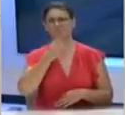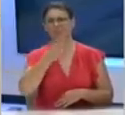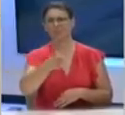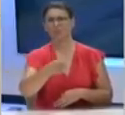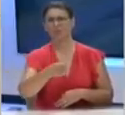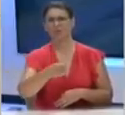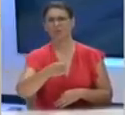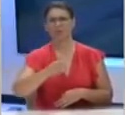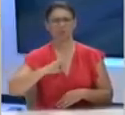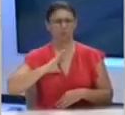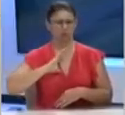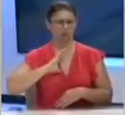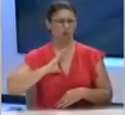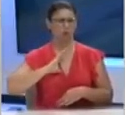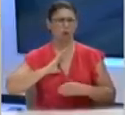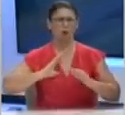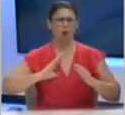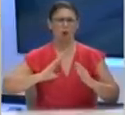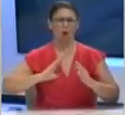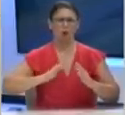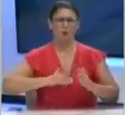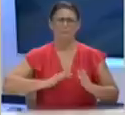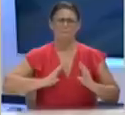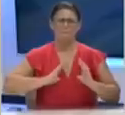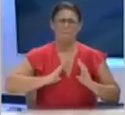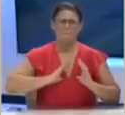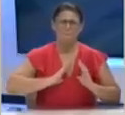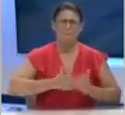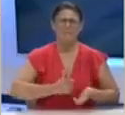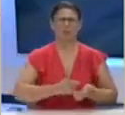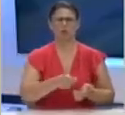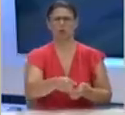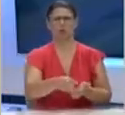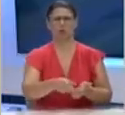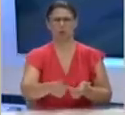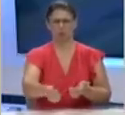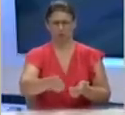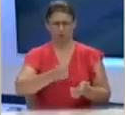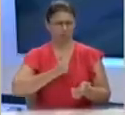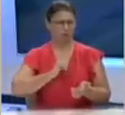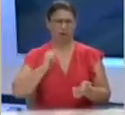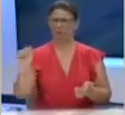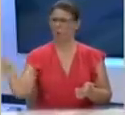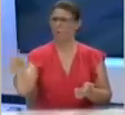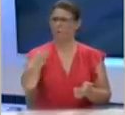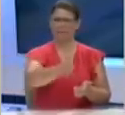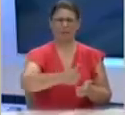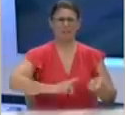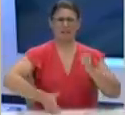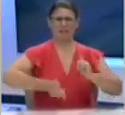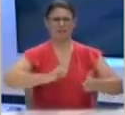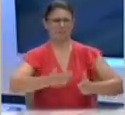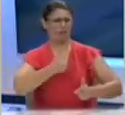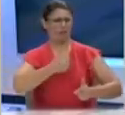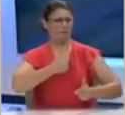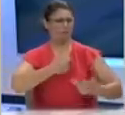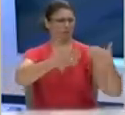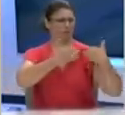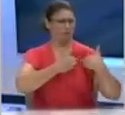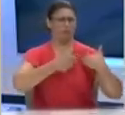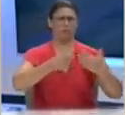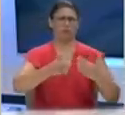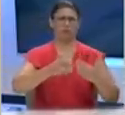των αυτόκτητων σερίφιδων. Αυτή η παράταξη, η παράταξή μας, έχει μέτωπο